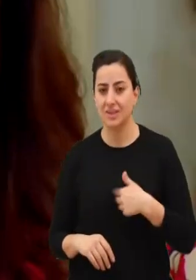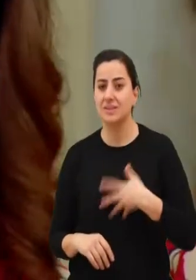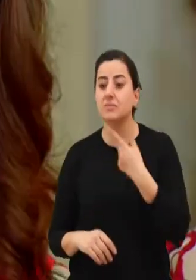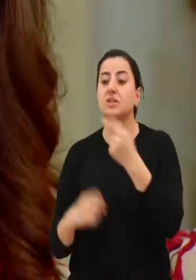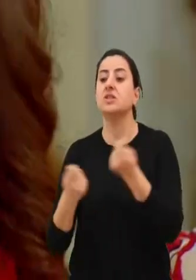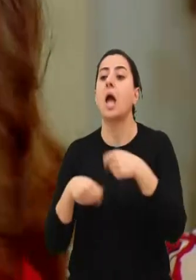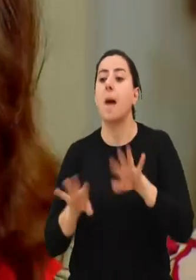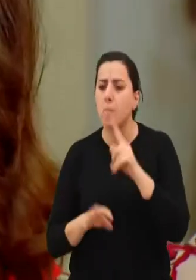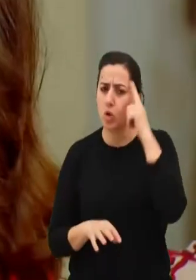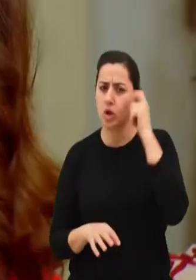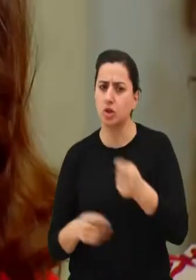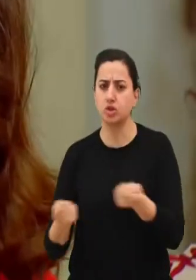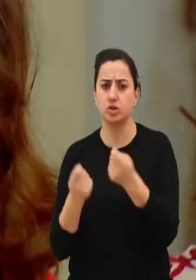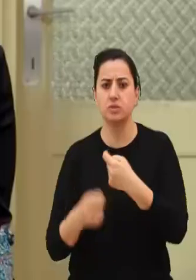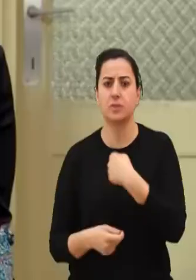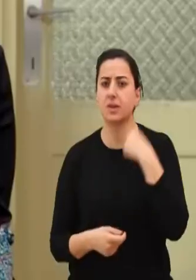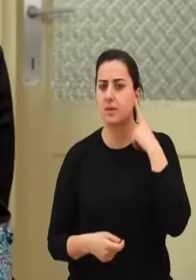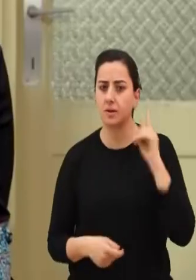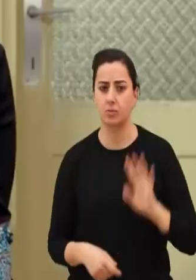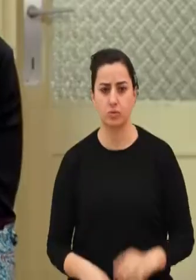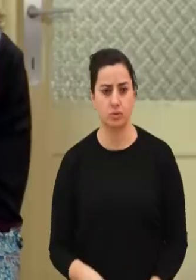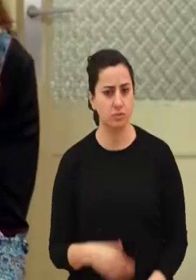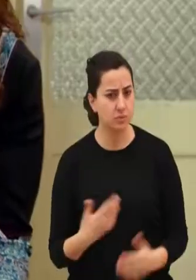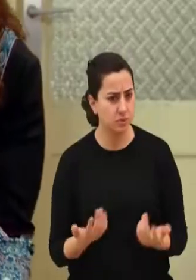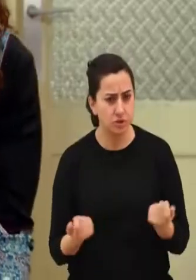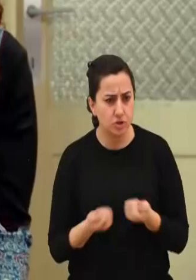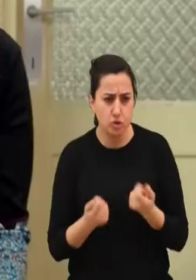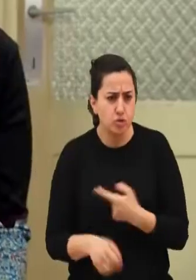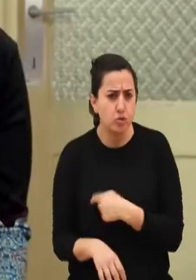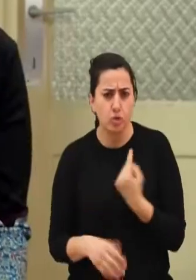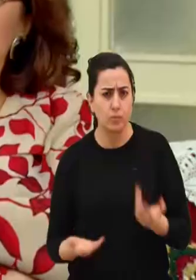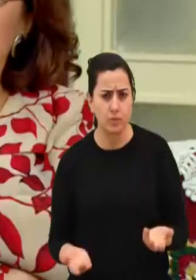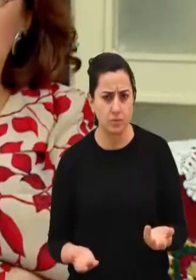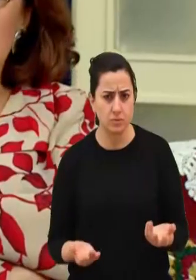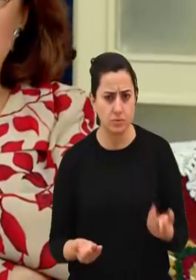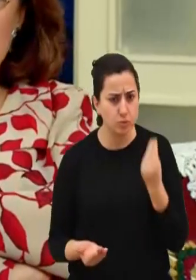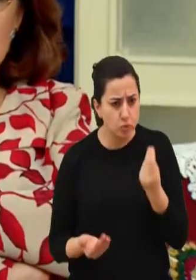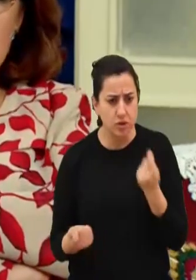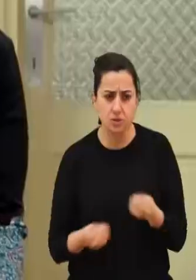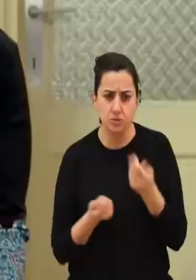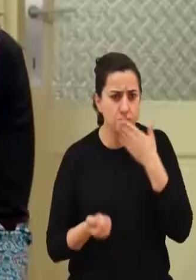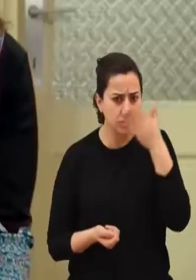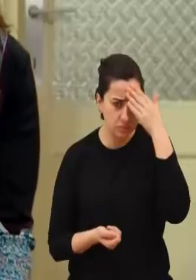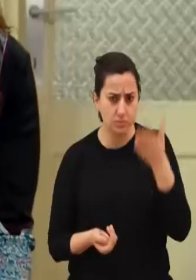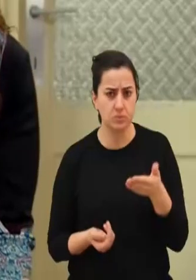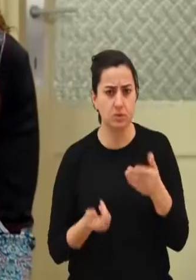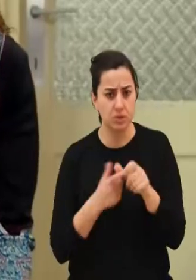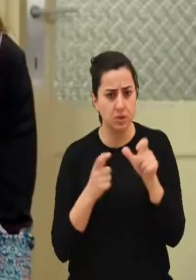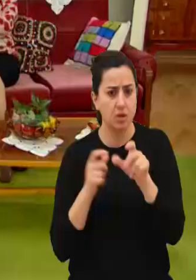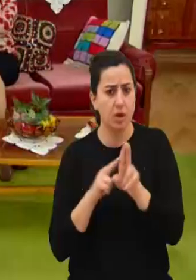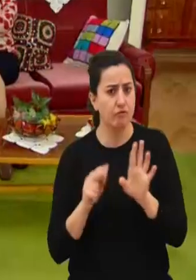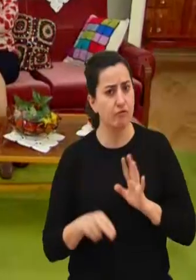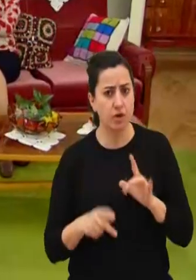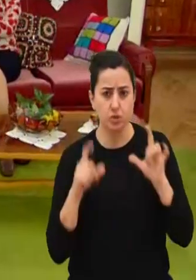işte çalışacağım diye diretmesinden belli beni sevmediği. Çocuğum ne var işte, Allah Allah. Ne güzel iş işte. SSK'sı bile